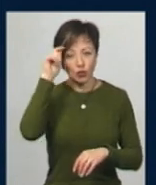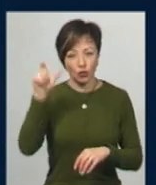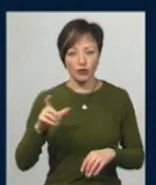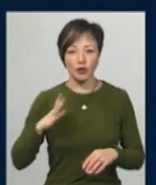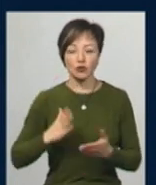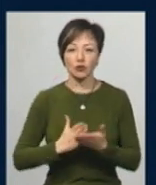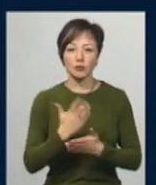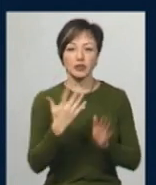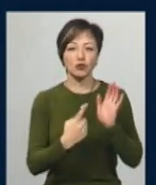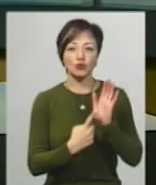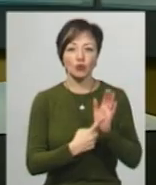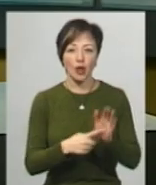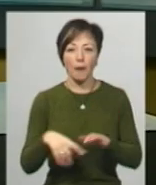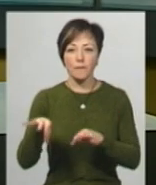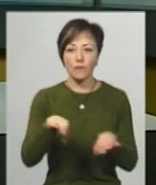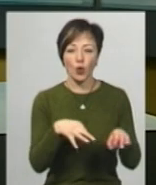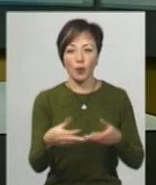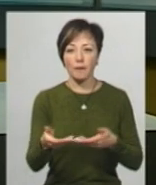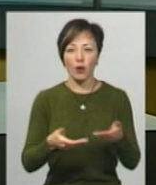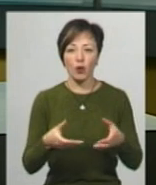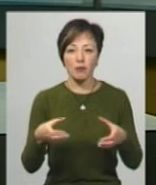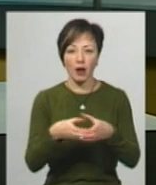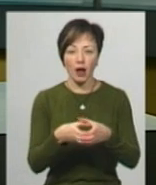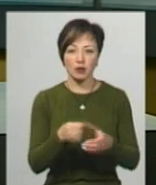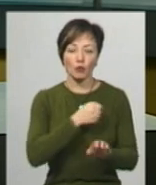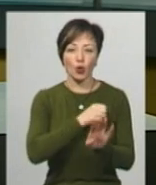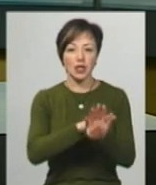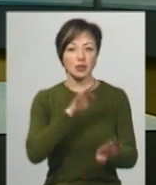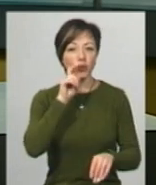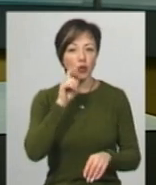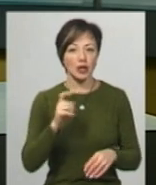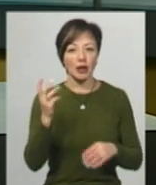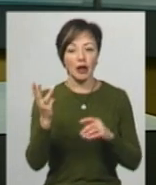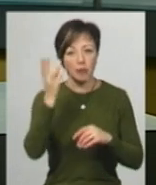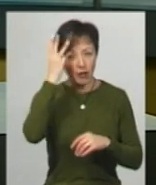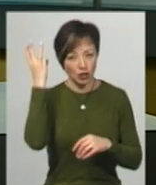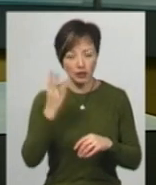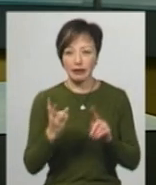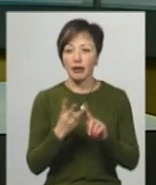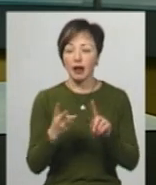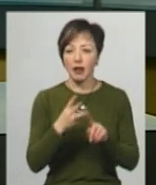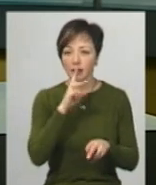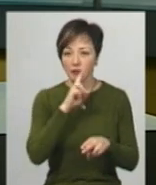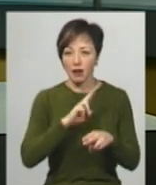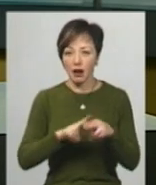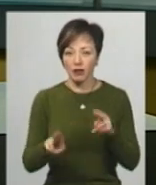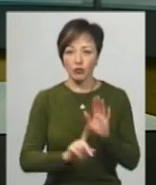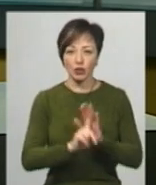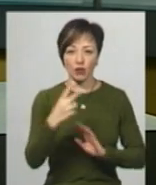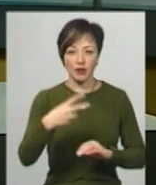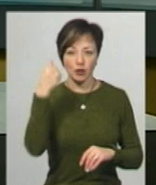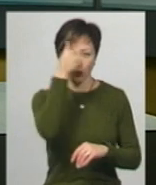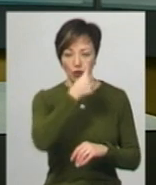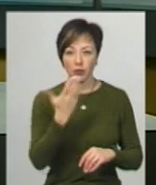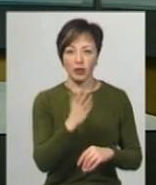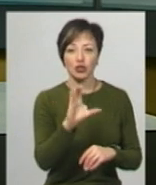служив у 56-й мотопіхотній бригаді Збройних сил України. Для Хмельниччини це третя втрата від початку 2020 року.